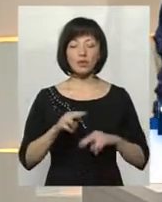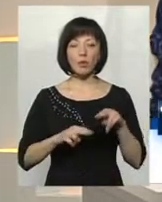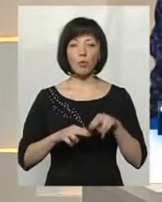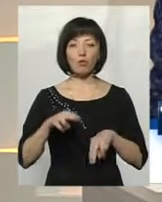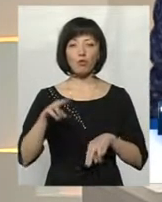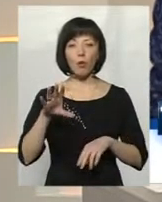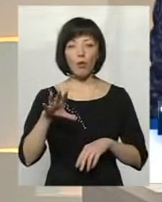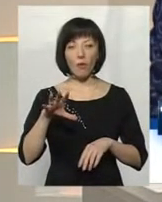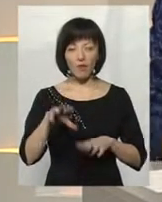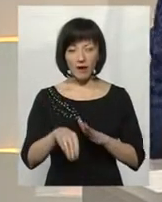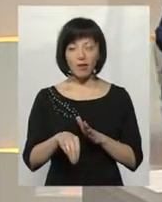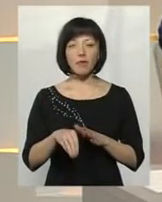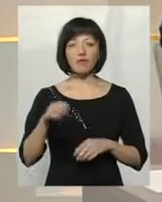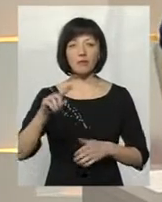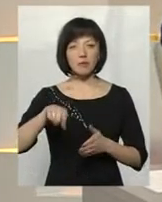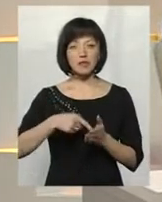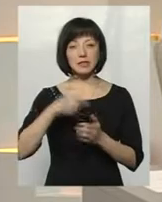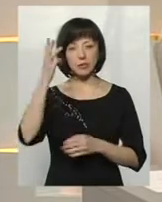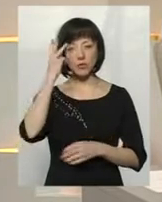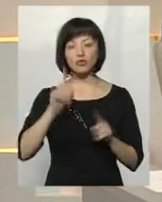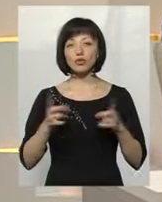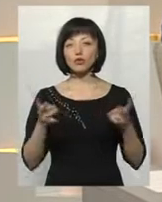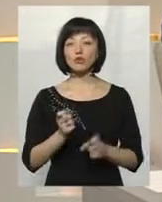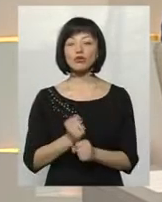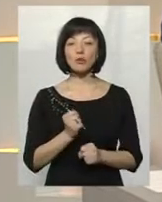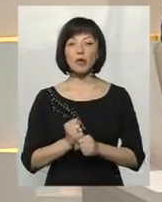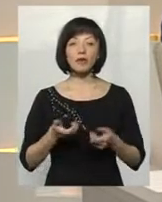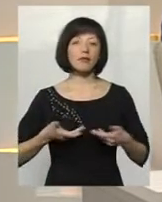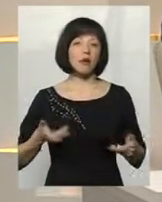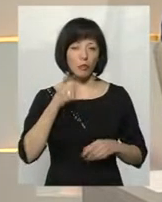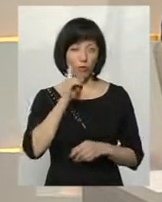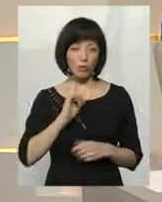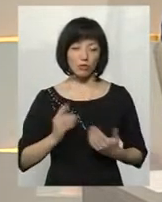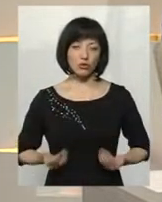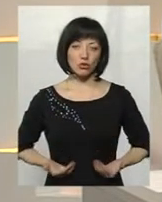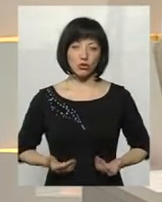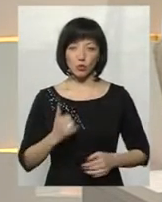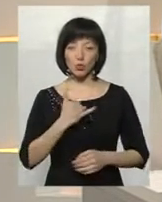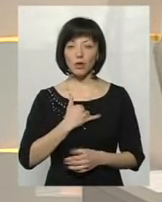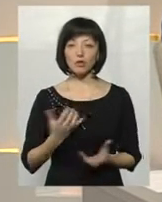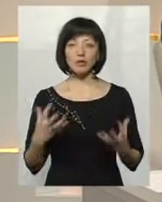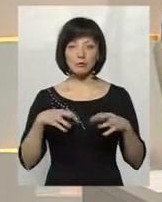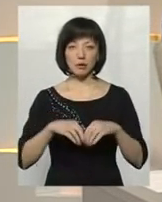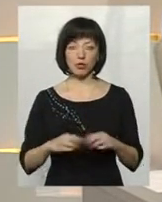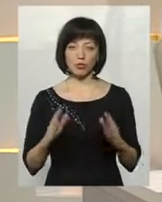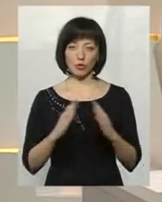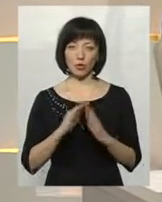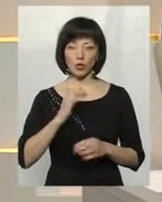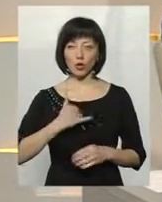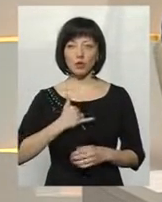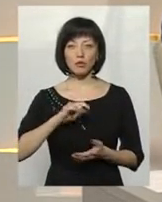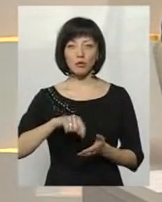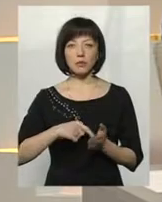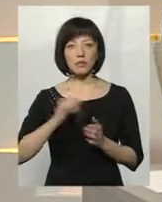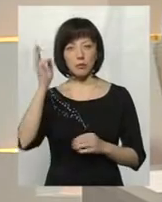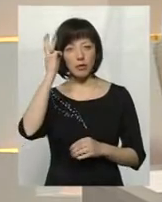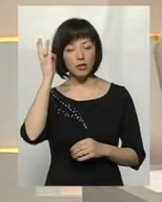місті Хмельницького та про те, що необхідно зробити, аби нам комфортно жилося у нашому спільному домі, у нашому місті